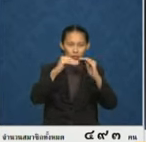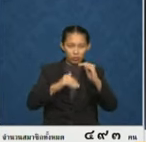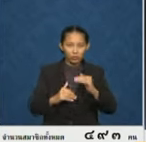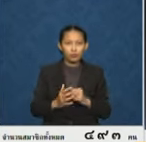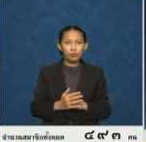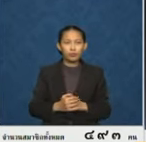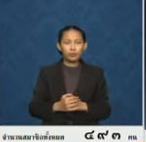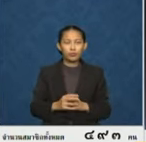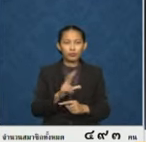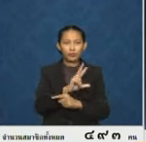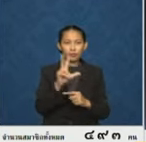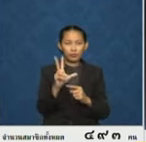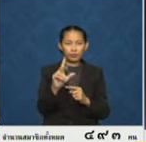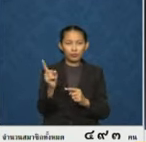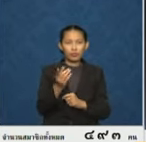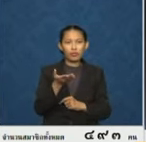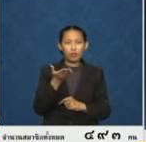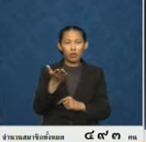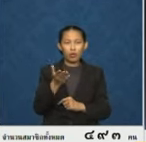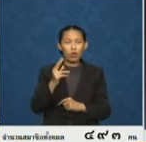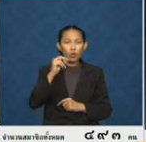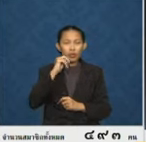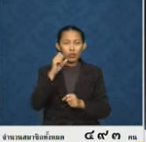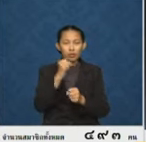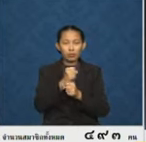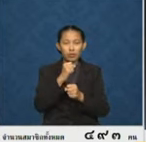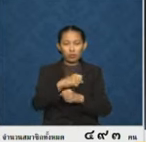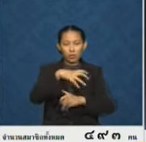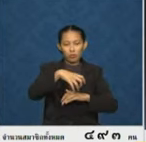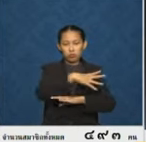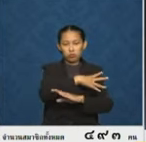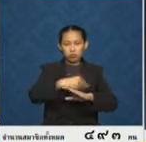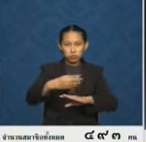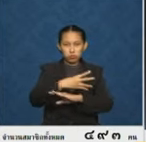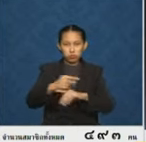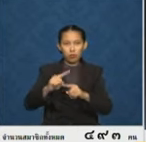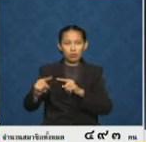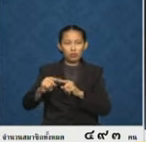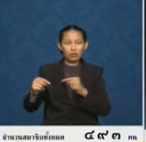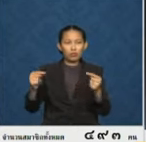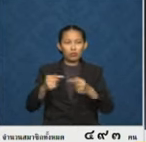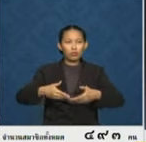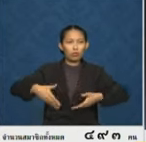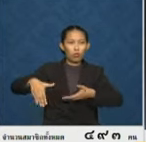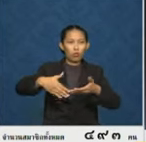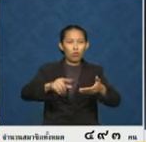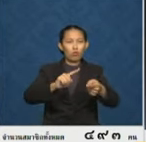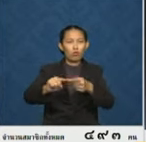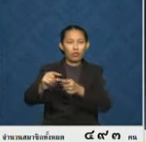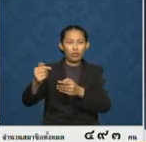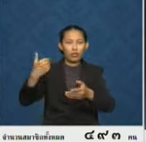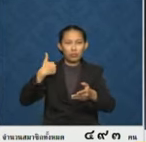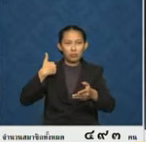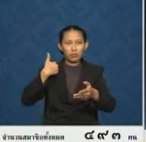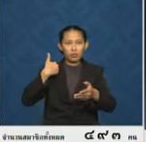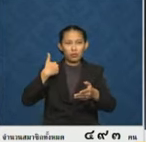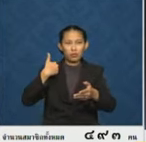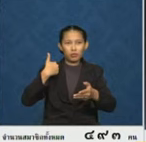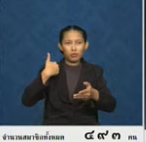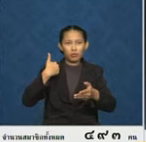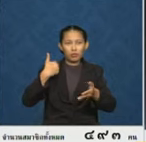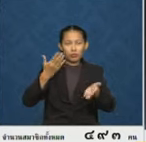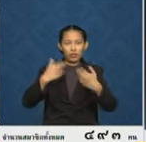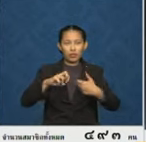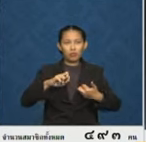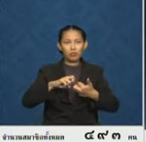ครับ 3นะครับขอให้ชลประทานเร่งทำสถานีสูบน้ำถาวรนะครับช่วงคลองบางหลวงหัวป่าคลองเชียงใหญ่นะครับและ